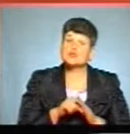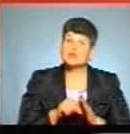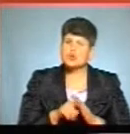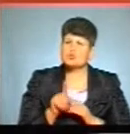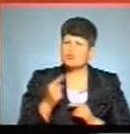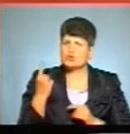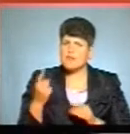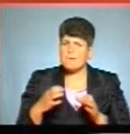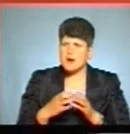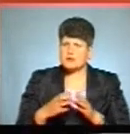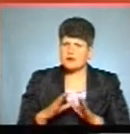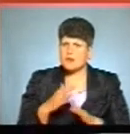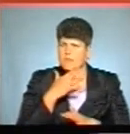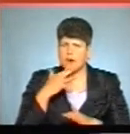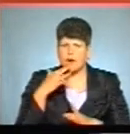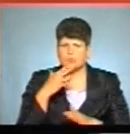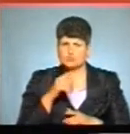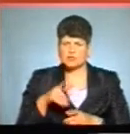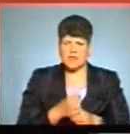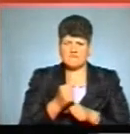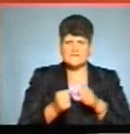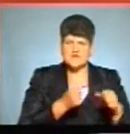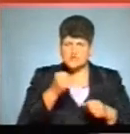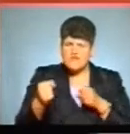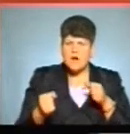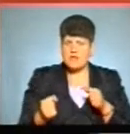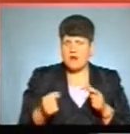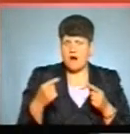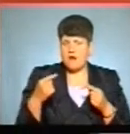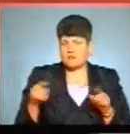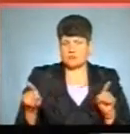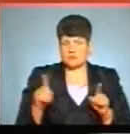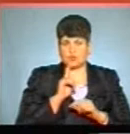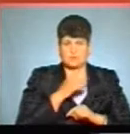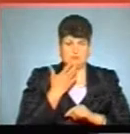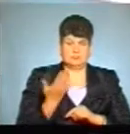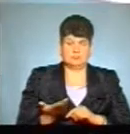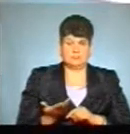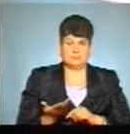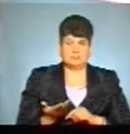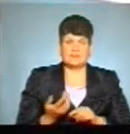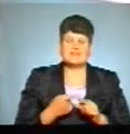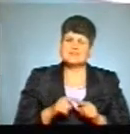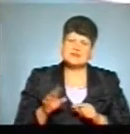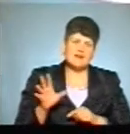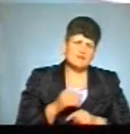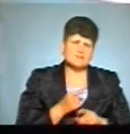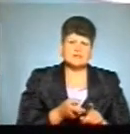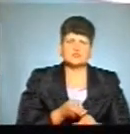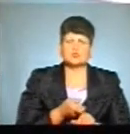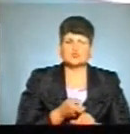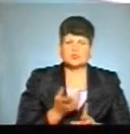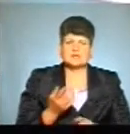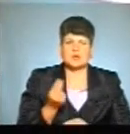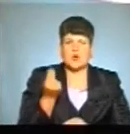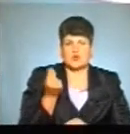партія багато осіб висуває, а інша поки немає? Ну, по-перше, це все стосується від, ну, перше,